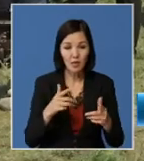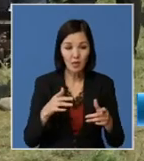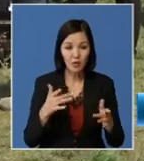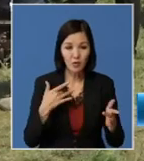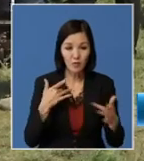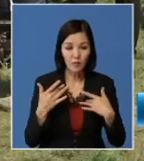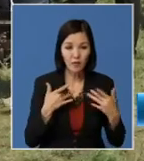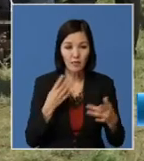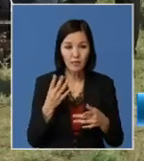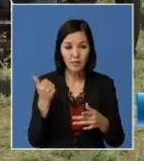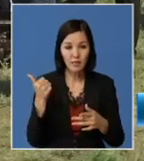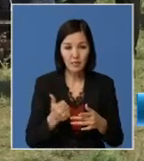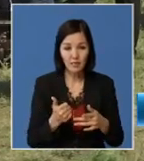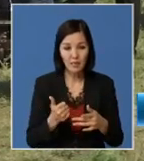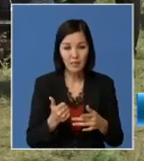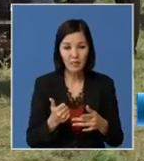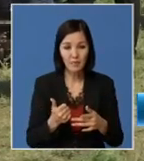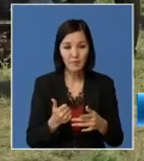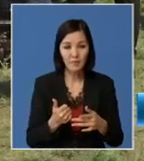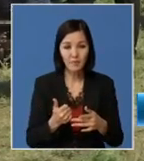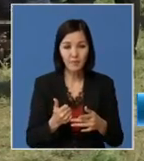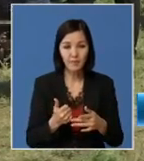где-то 3 недели, готовимся.